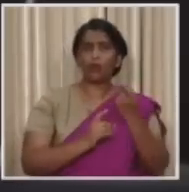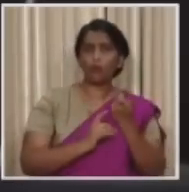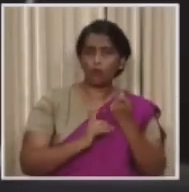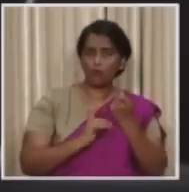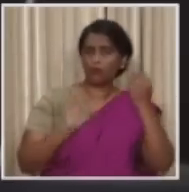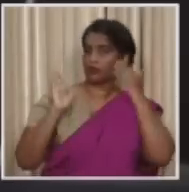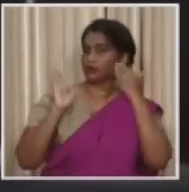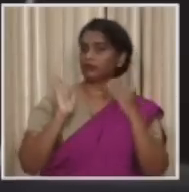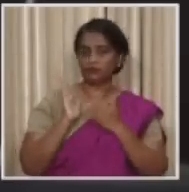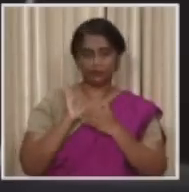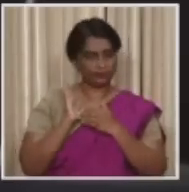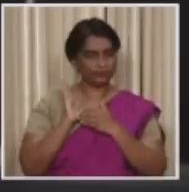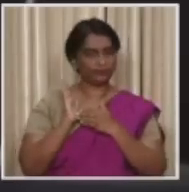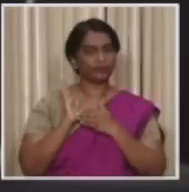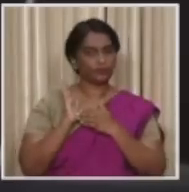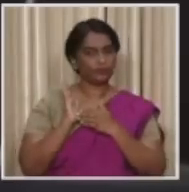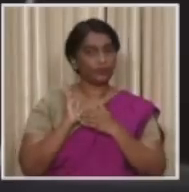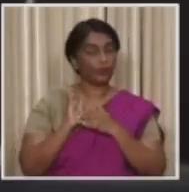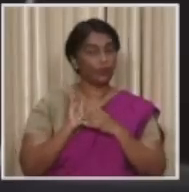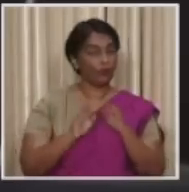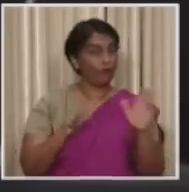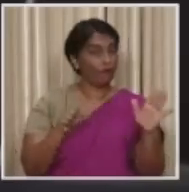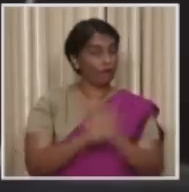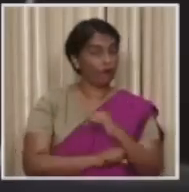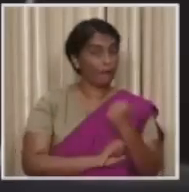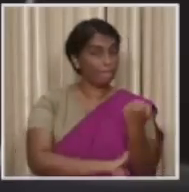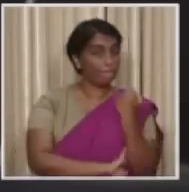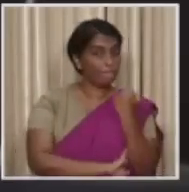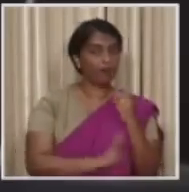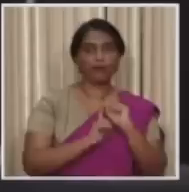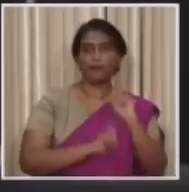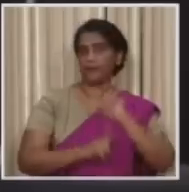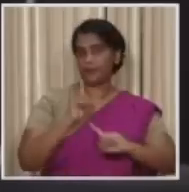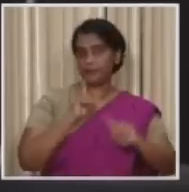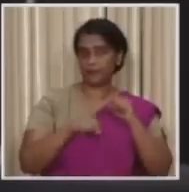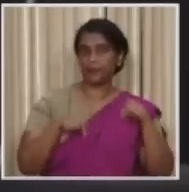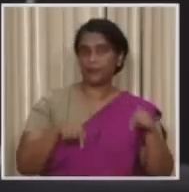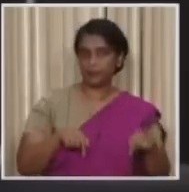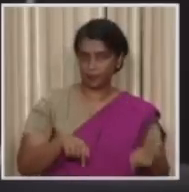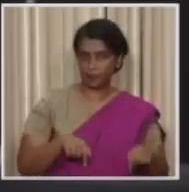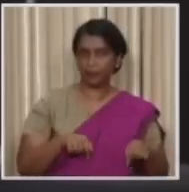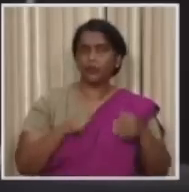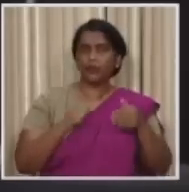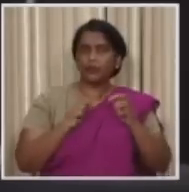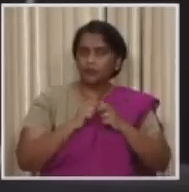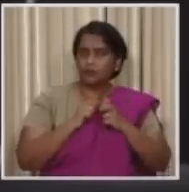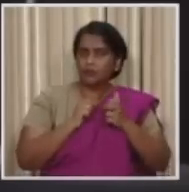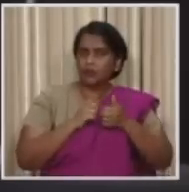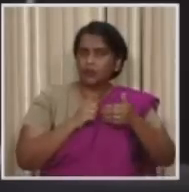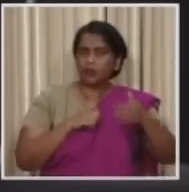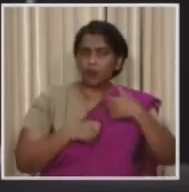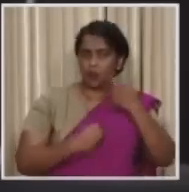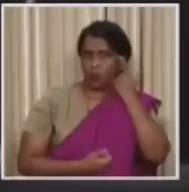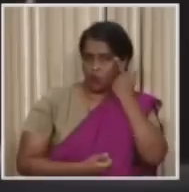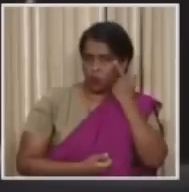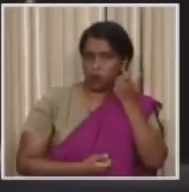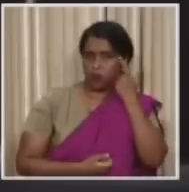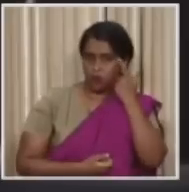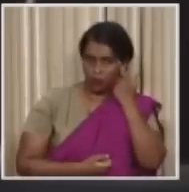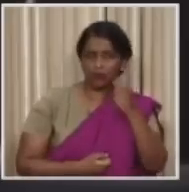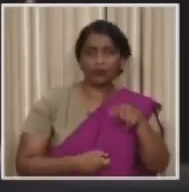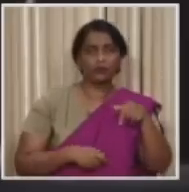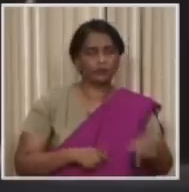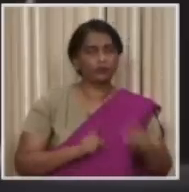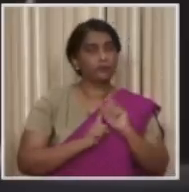පිළිබඳ සම්පූර්ණ බලය තියෙන්නේ පාර්ලිමේන්තුවට මේ තත්ත්වය ඇති වෙන බව දැනගෙන මේ